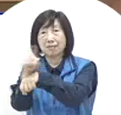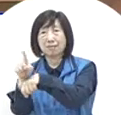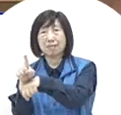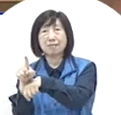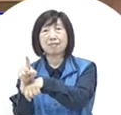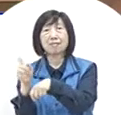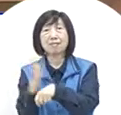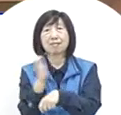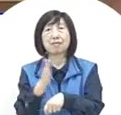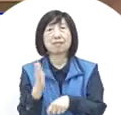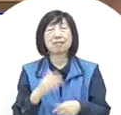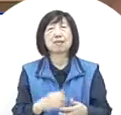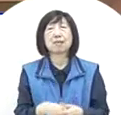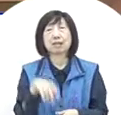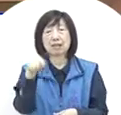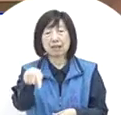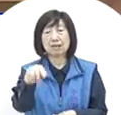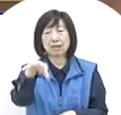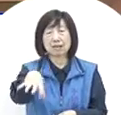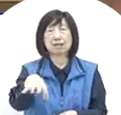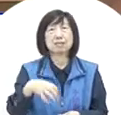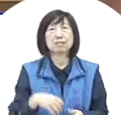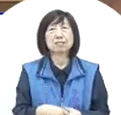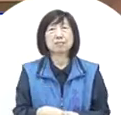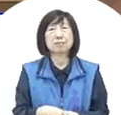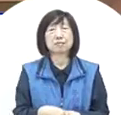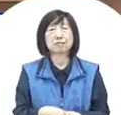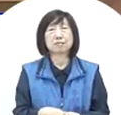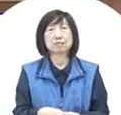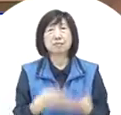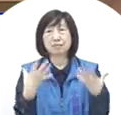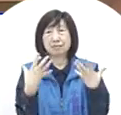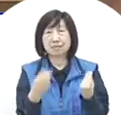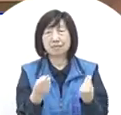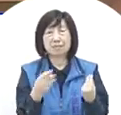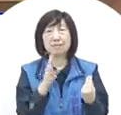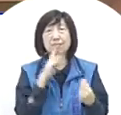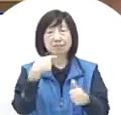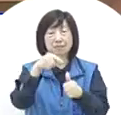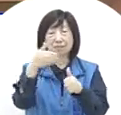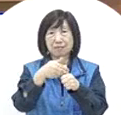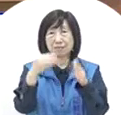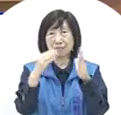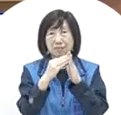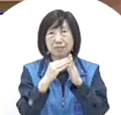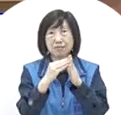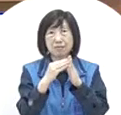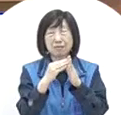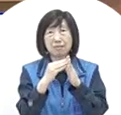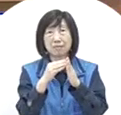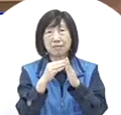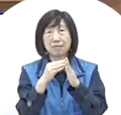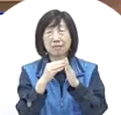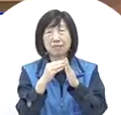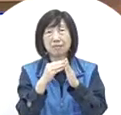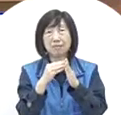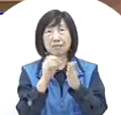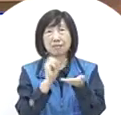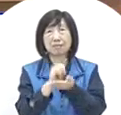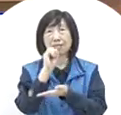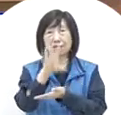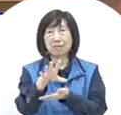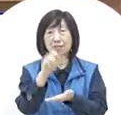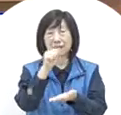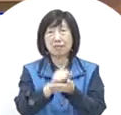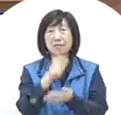50分钟到一个小时。这个地方啊，竟然没有在我们教育局所提报列入的这个